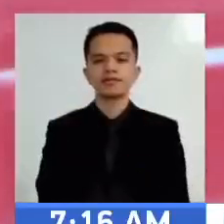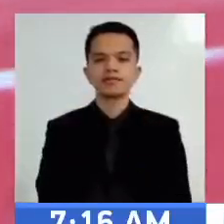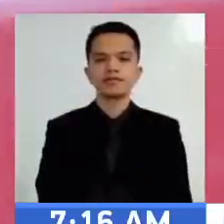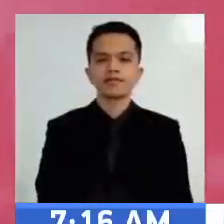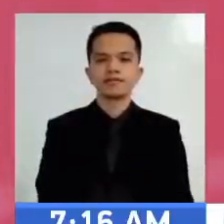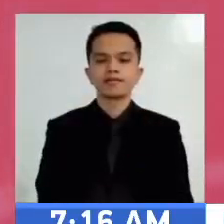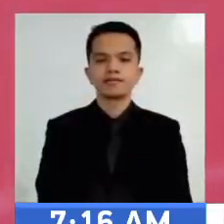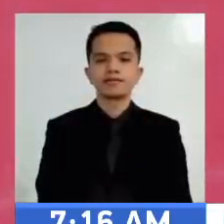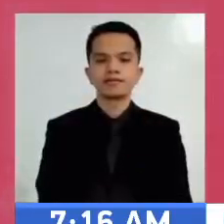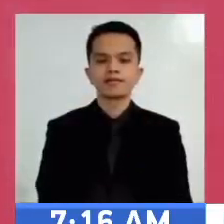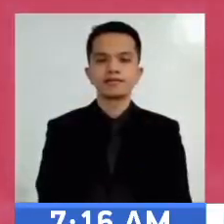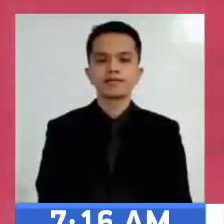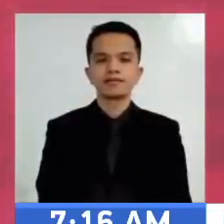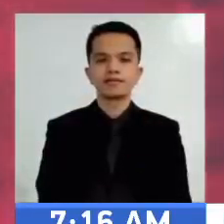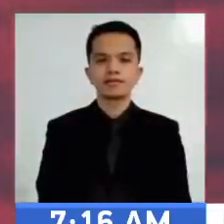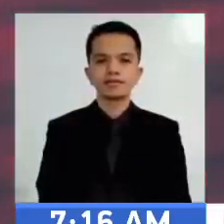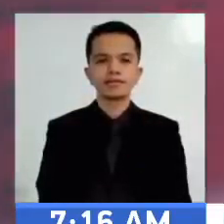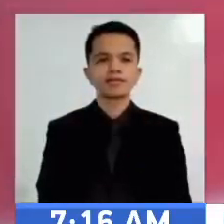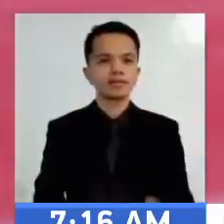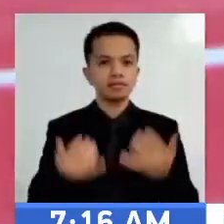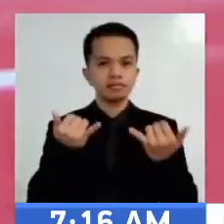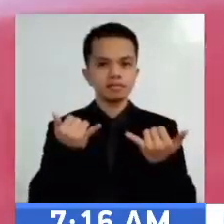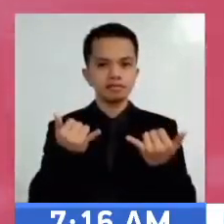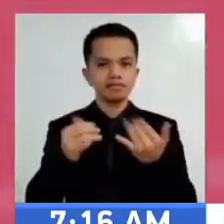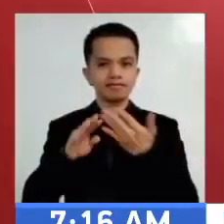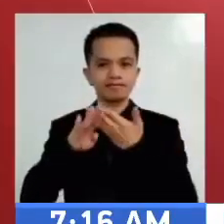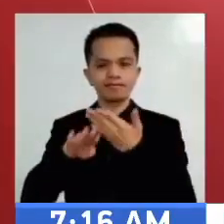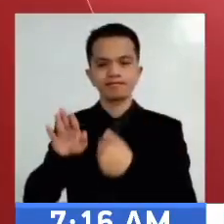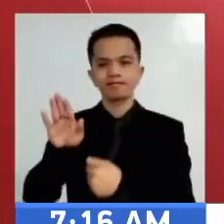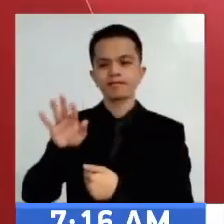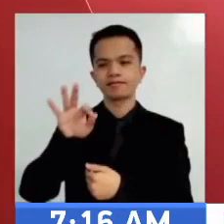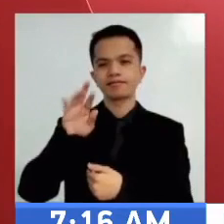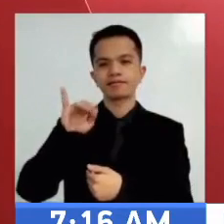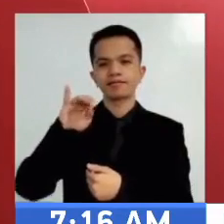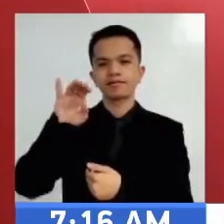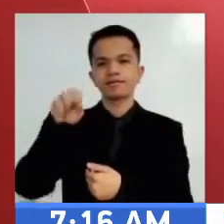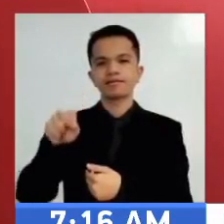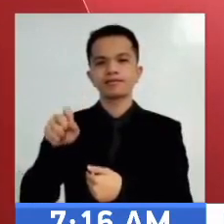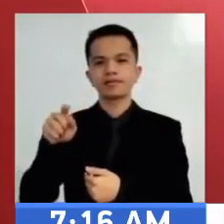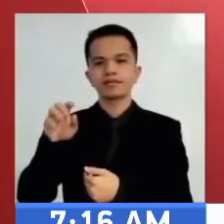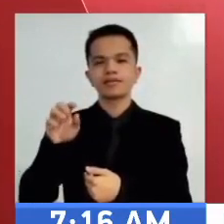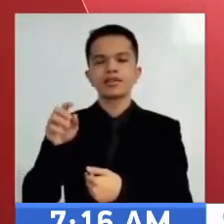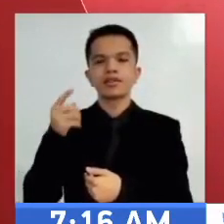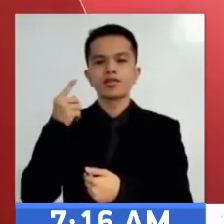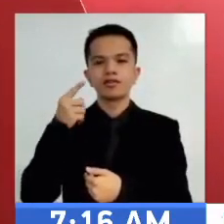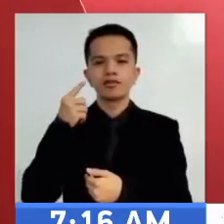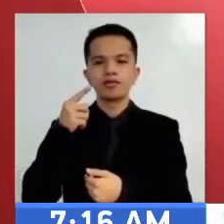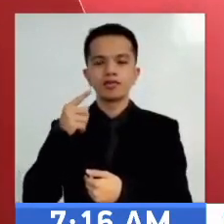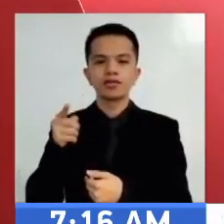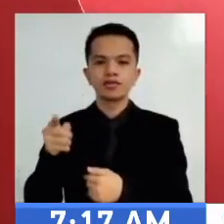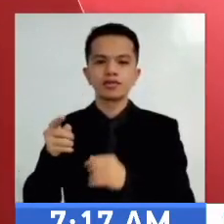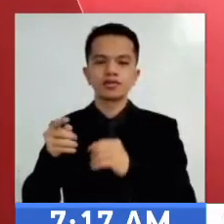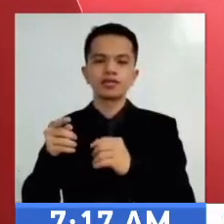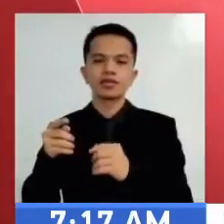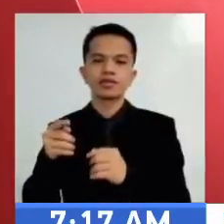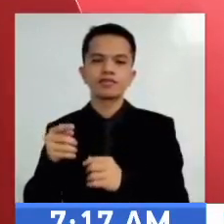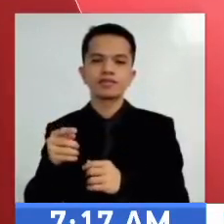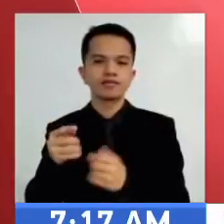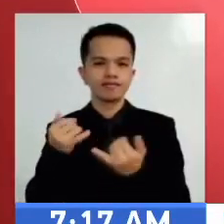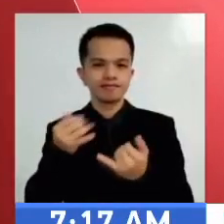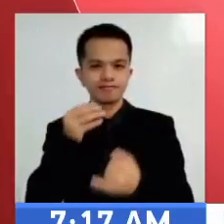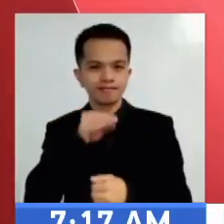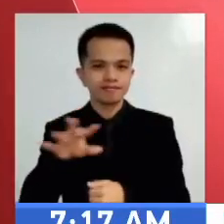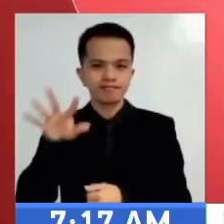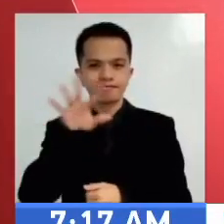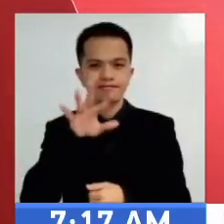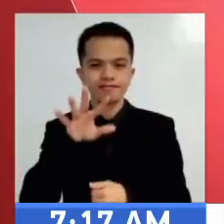Sa punto pong ito, balikan na po natin si Father Francis Lucas, ang CBCP Director for Broadcast Catholic Media Network Incorporated. Magandang umaga po, Father Francis. Si Maris